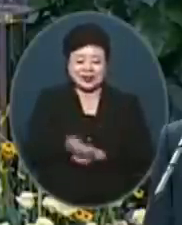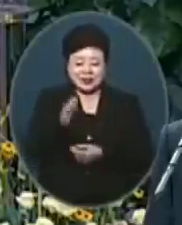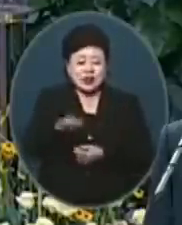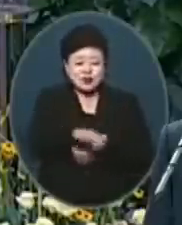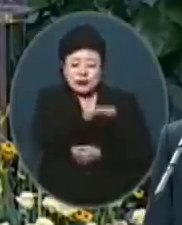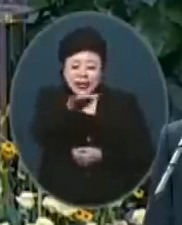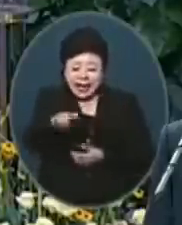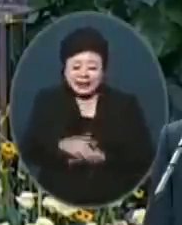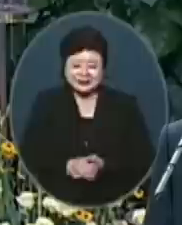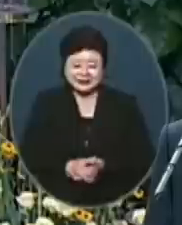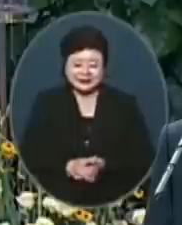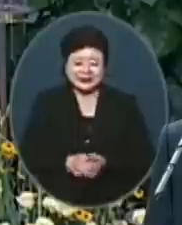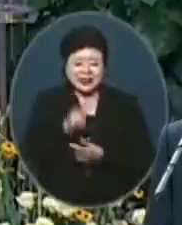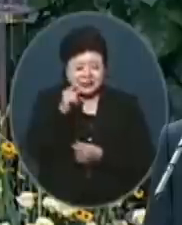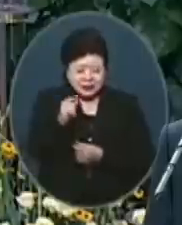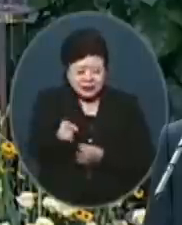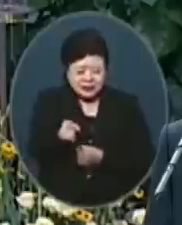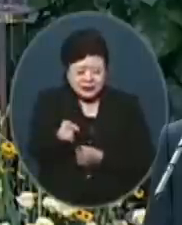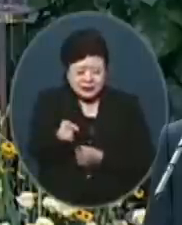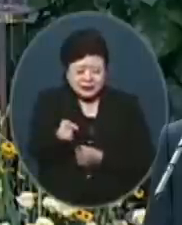우리가 이것을